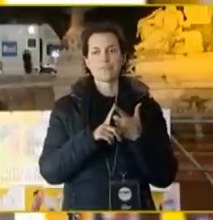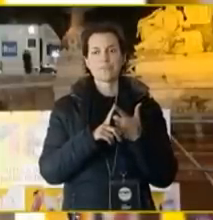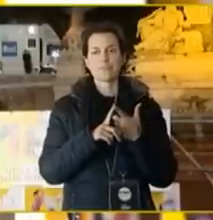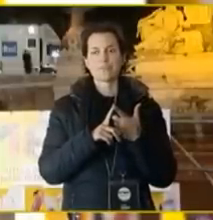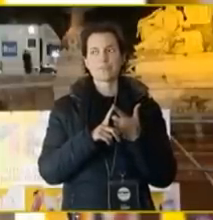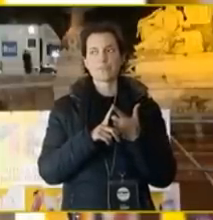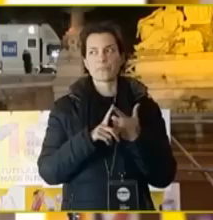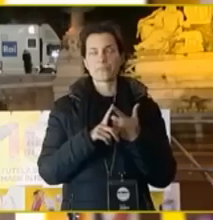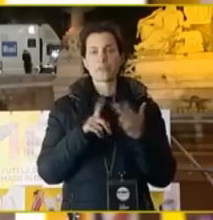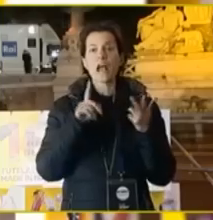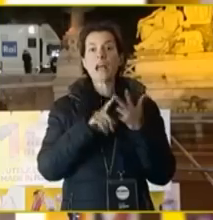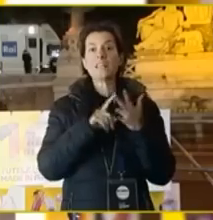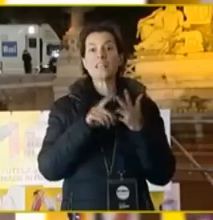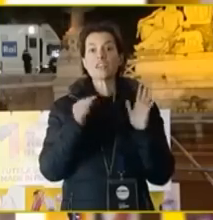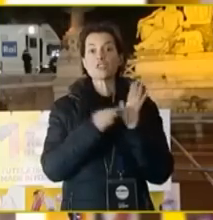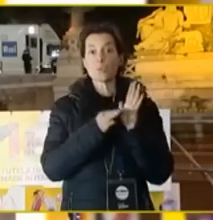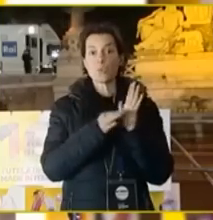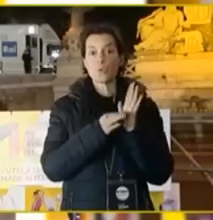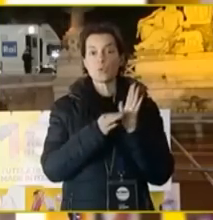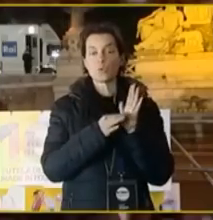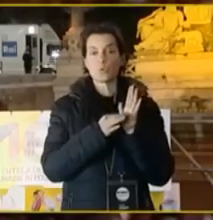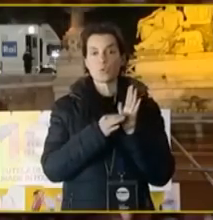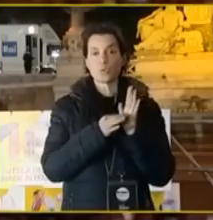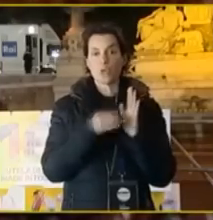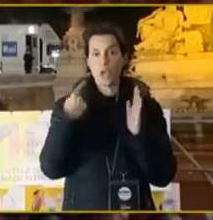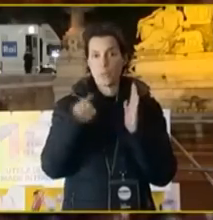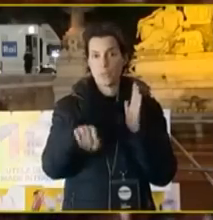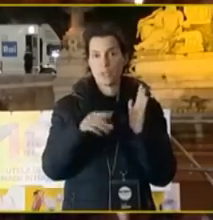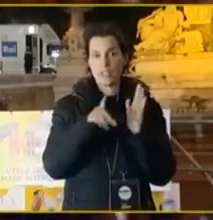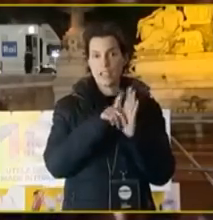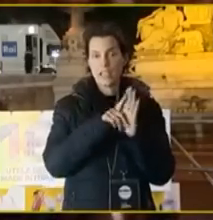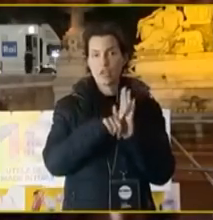E al terzo punto di questo decreto